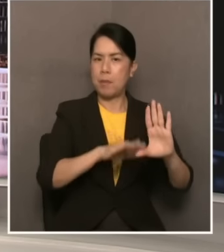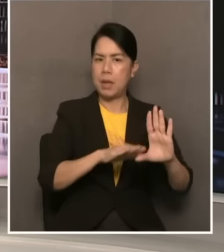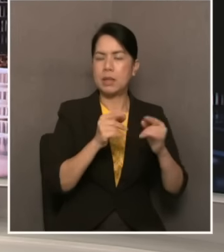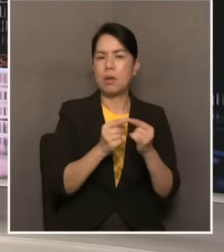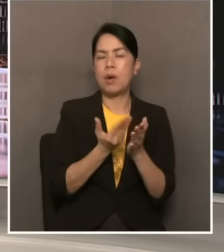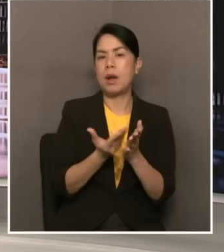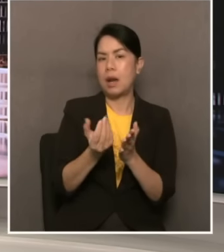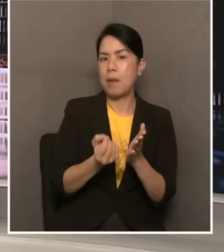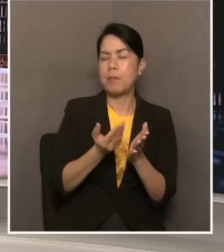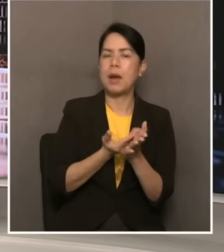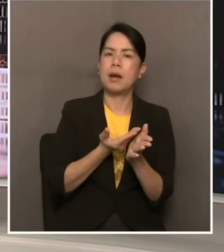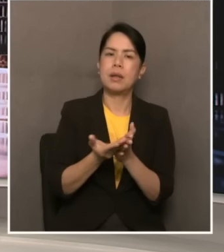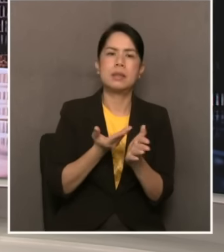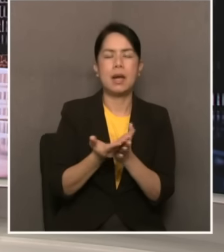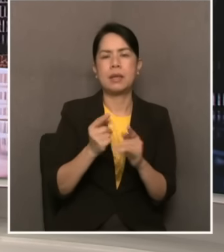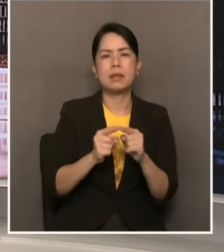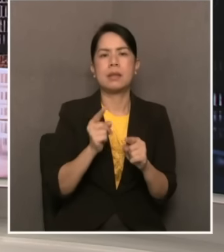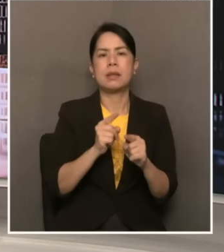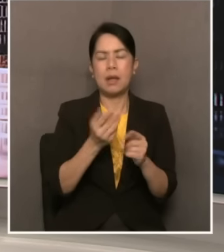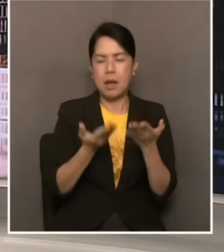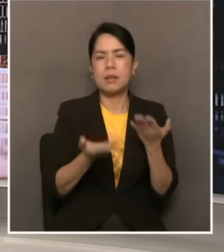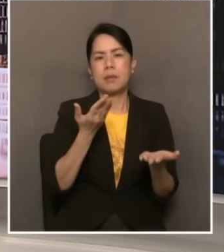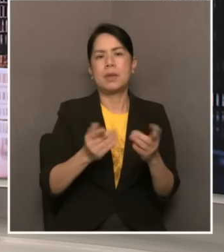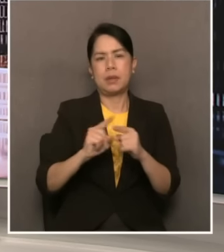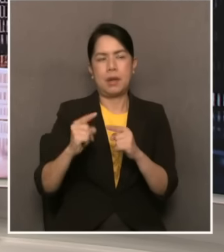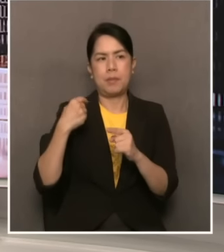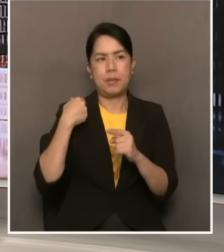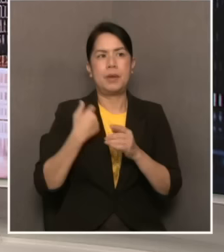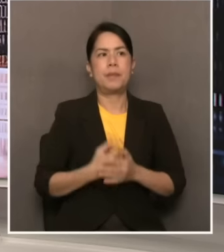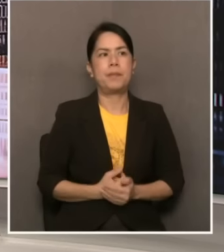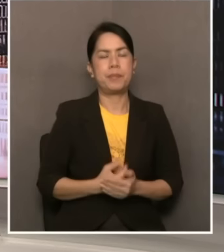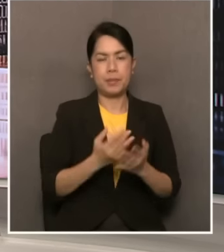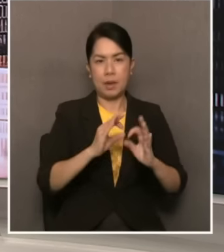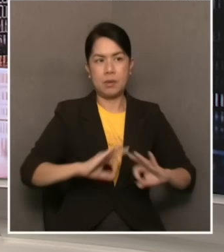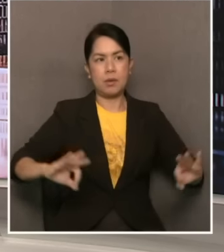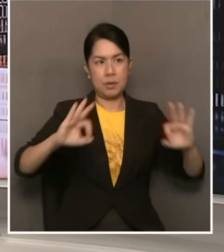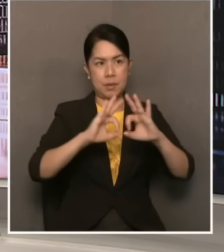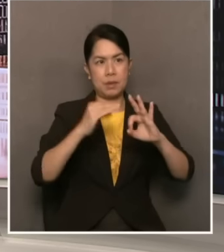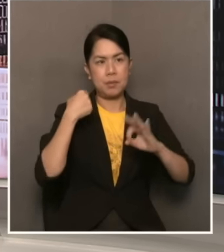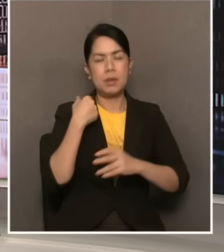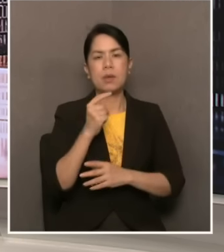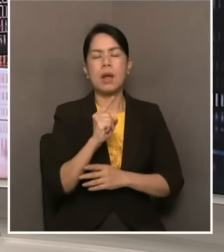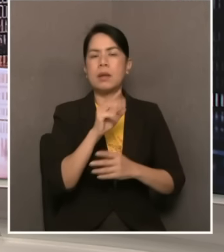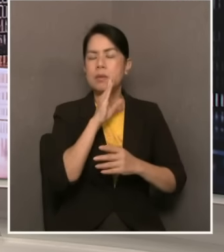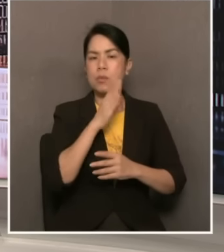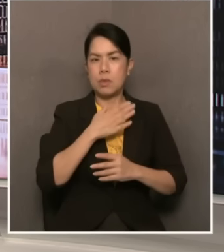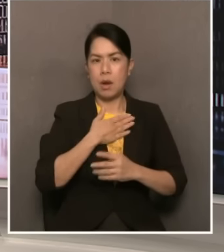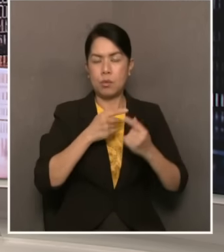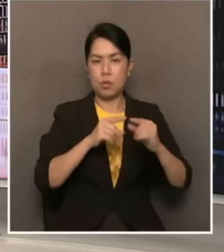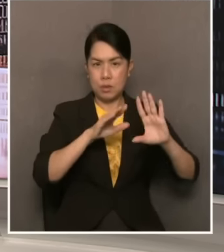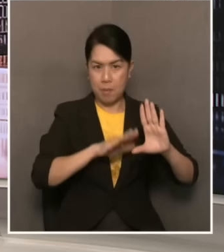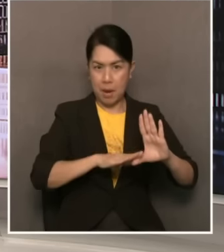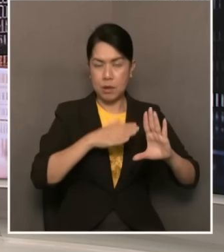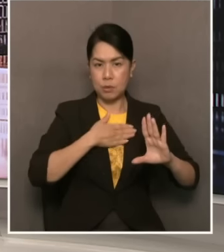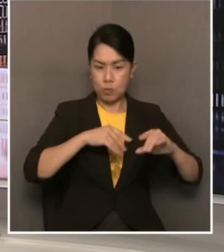วาการใช้ใจเงินผ่านทางแปพิเคชั่นนั่นเองอีหนความปดภัที่เกิดขึ้นนอกจกยิยนตัวตนแล้วก็จะเป็